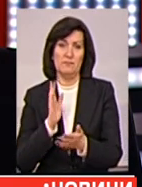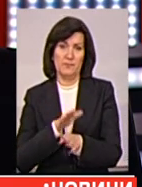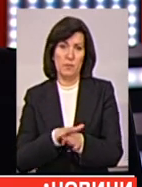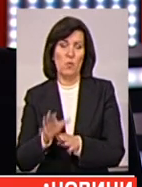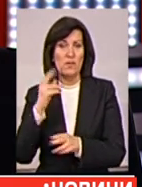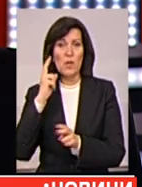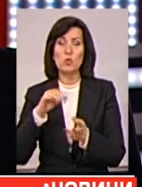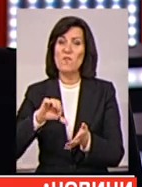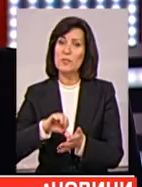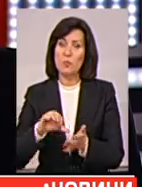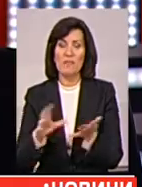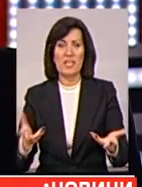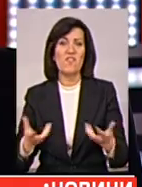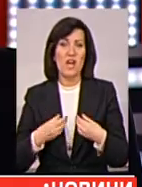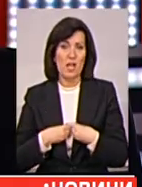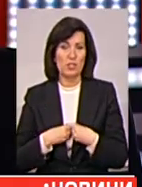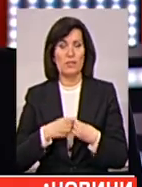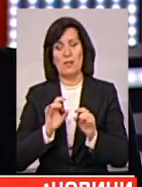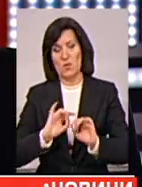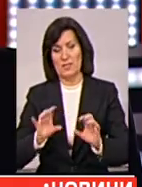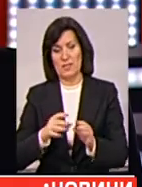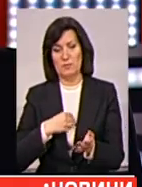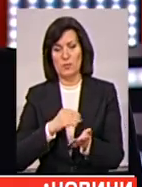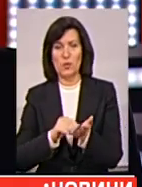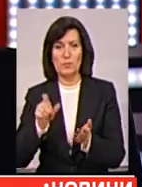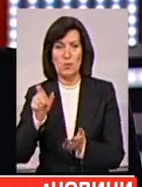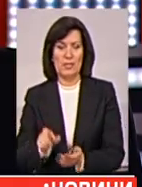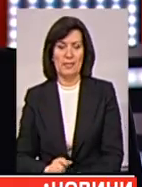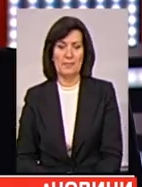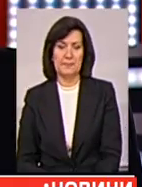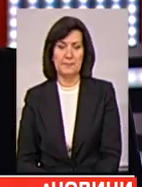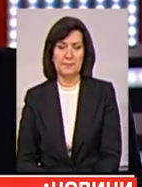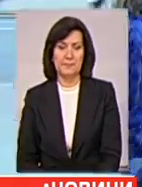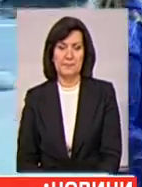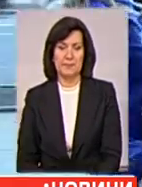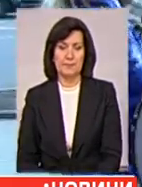них виступав і які враження у глядачів, розкаже Олена Царенко.